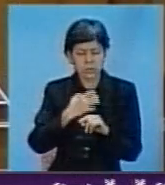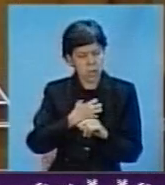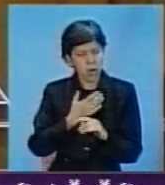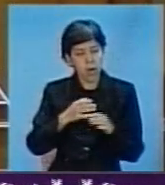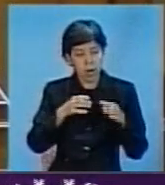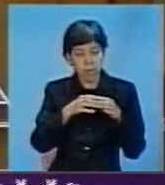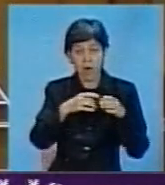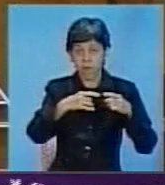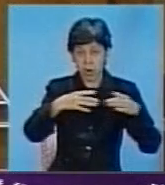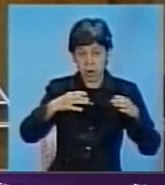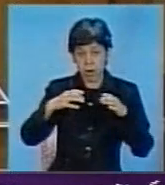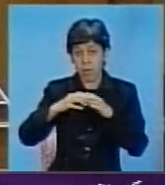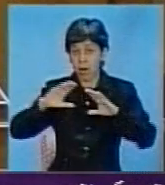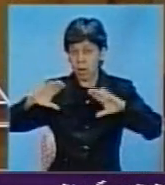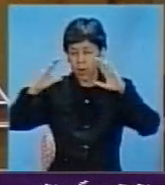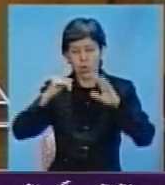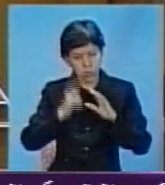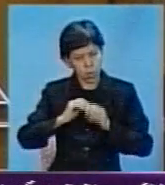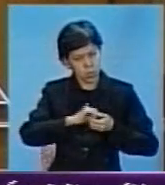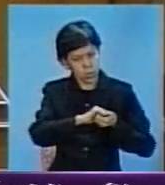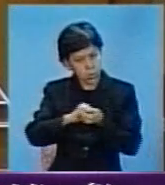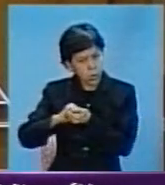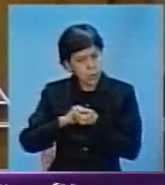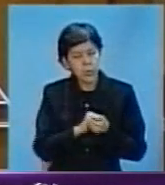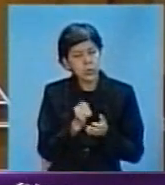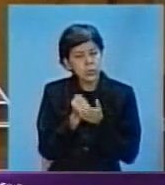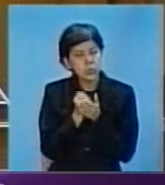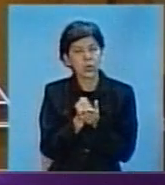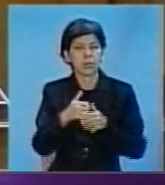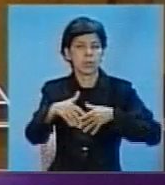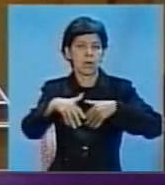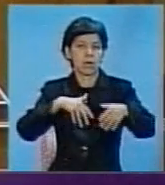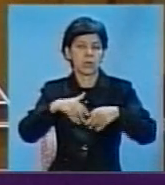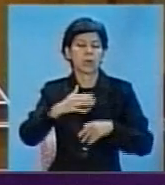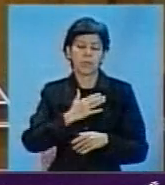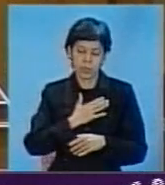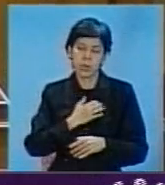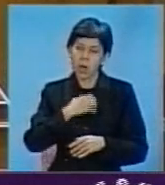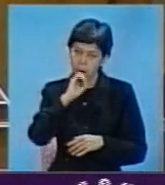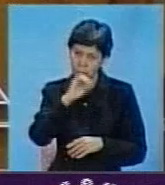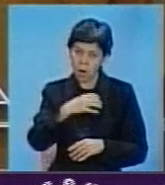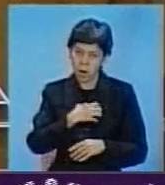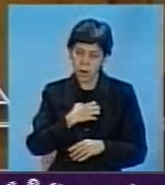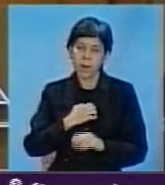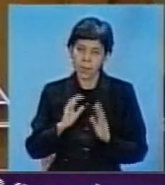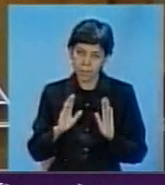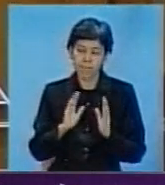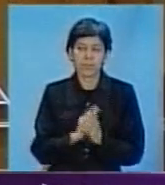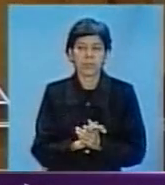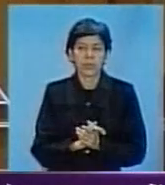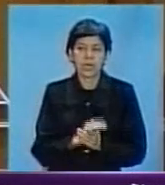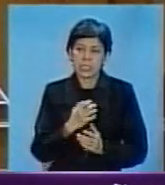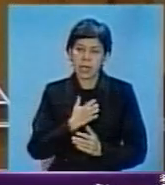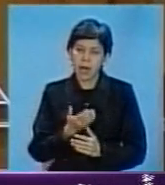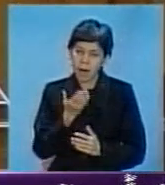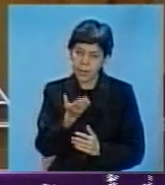ทั้งฝ่ายค้านและฝ่ายรัฐบาลจะร่วมมือกันทำงานเพื่อพี่น้องประชาชนผมก็จึงอยากจะกราบเรียนสั้นๆเพียงเท่านี้ครับเ